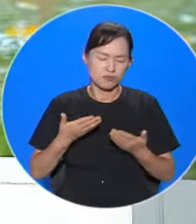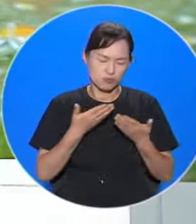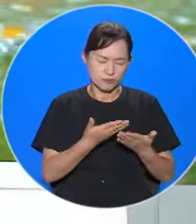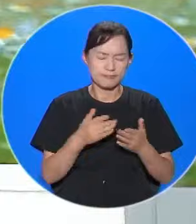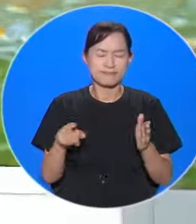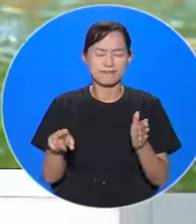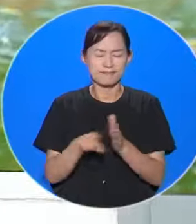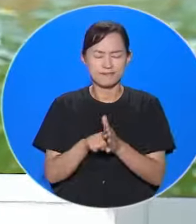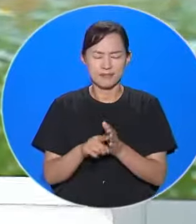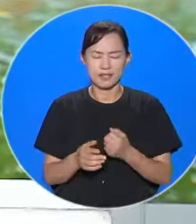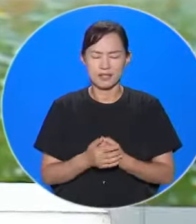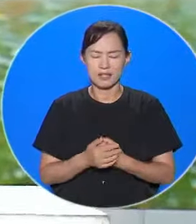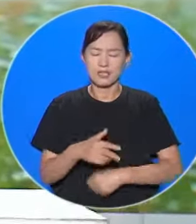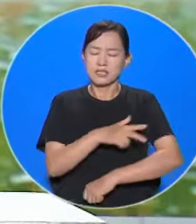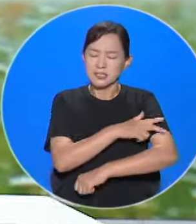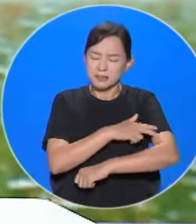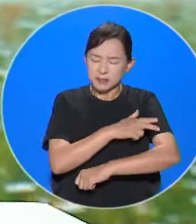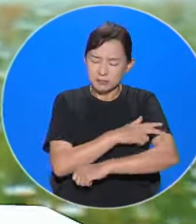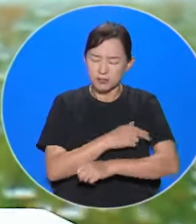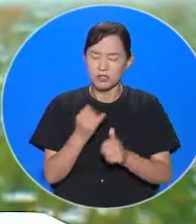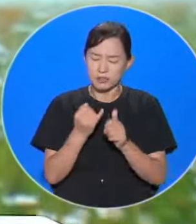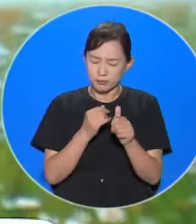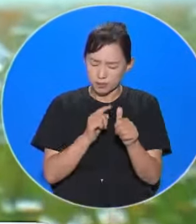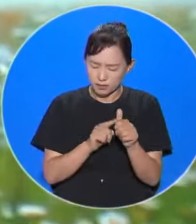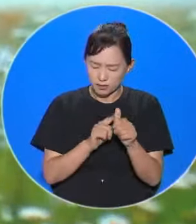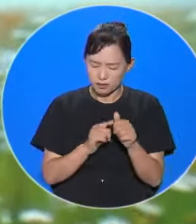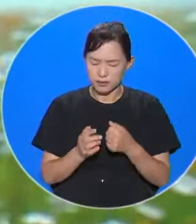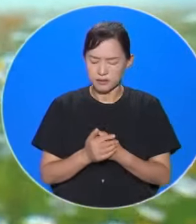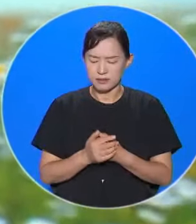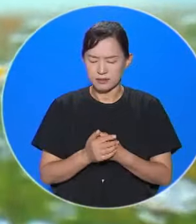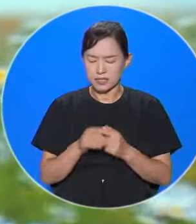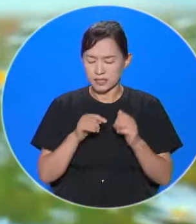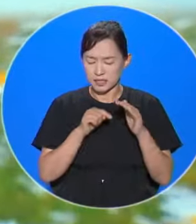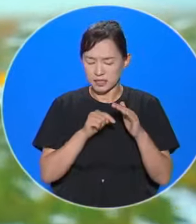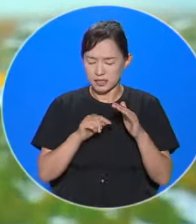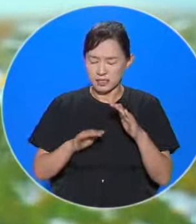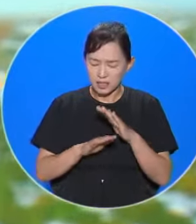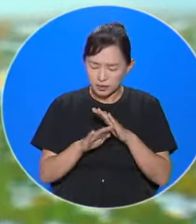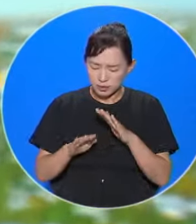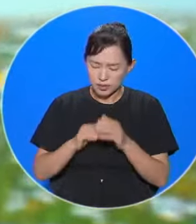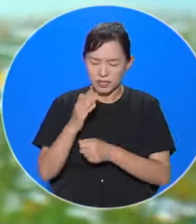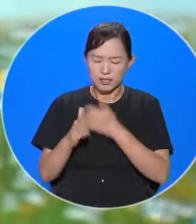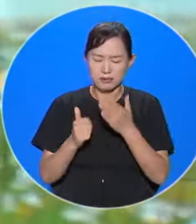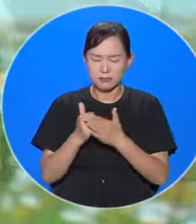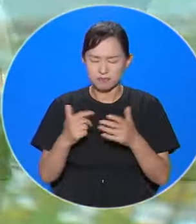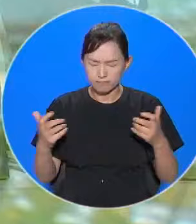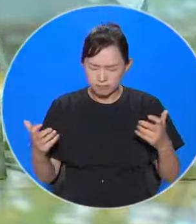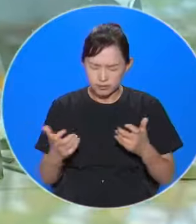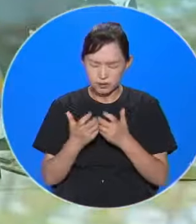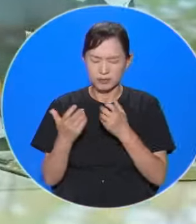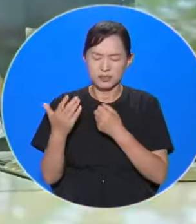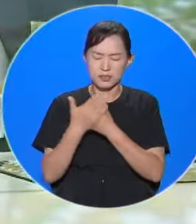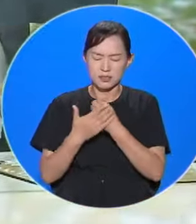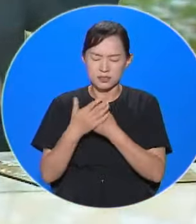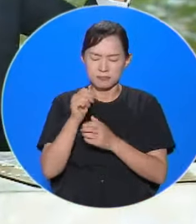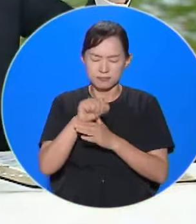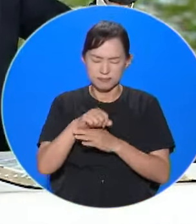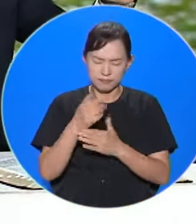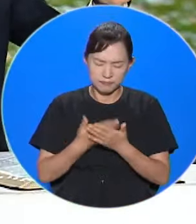믿습니다. 우리 박수진 집사님과 우리 남편분에게 또 이 가정 가운데 하나님의 풍성한 은혜를